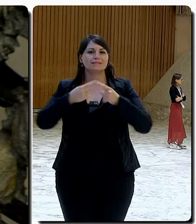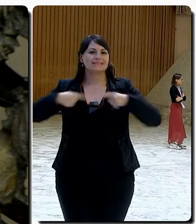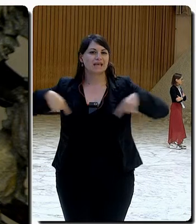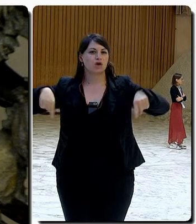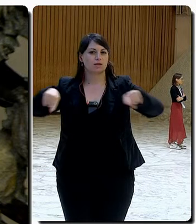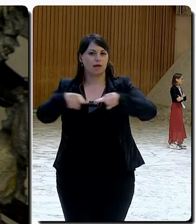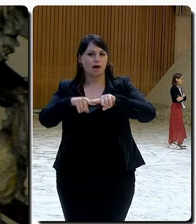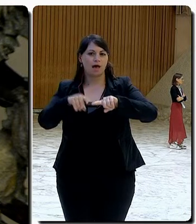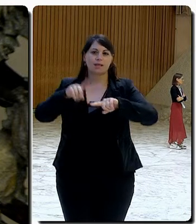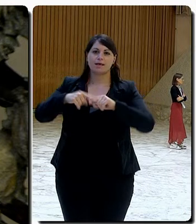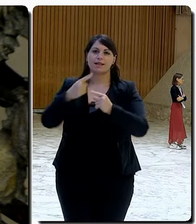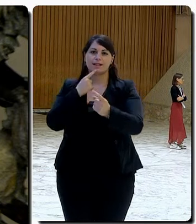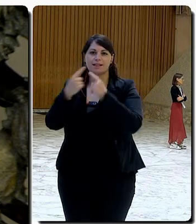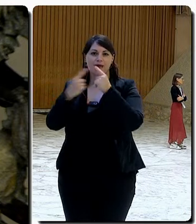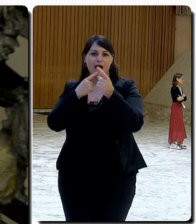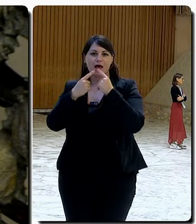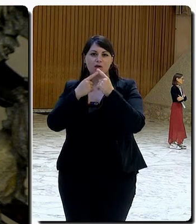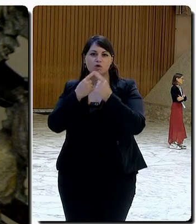dialogo